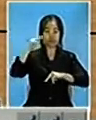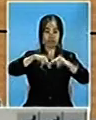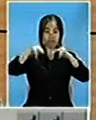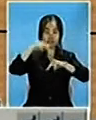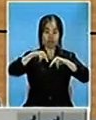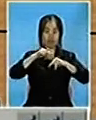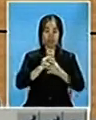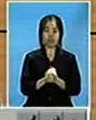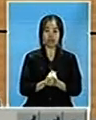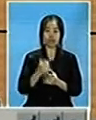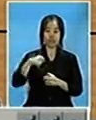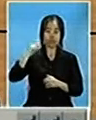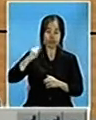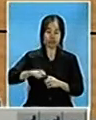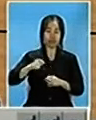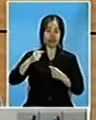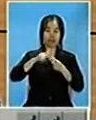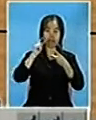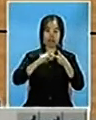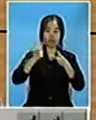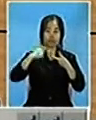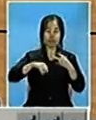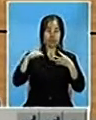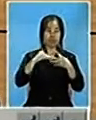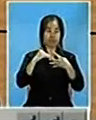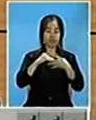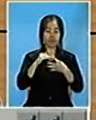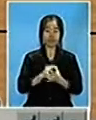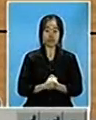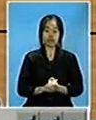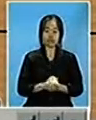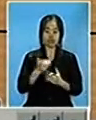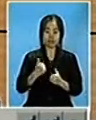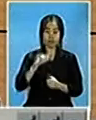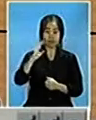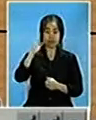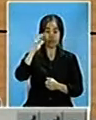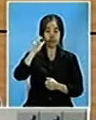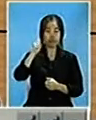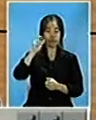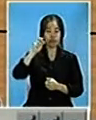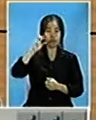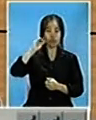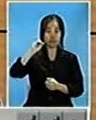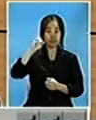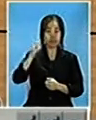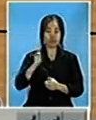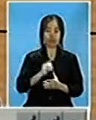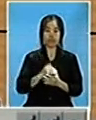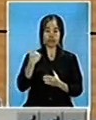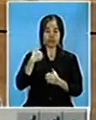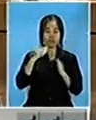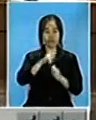และศาลปกครองกลางท่านประธานครับบริษัทอินโดลามานั้นบางท่านอาจจะไม่